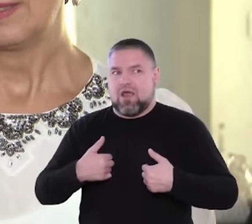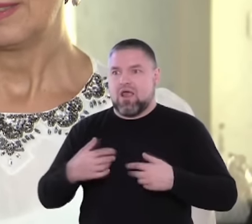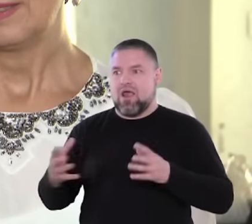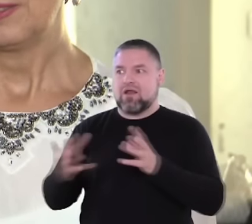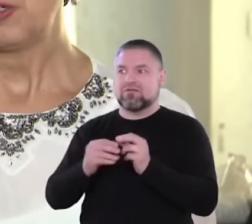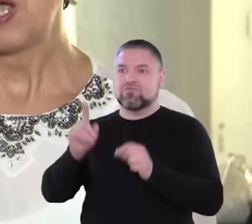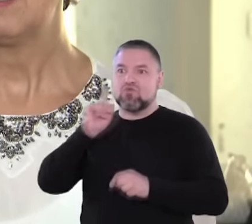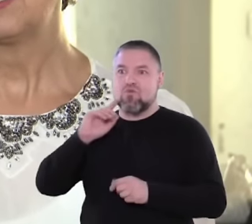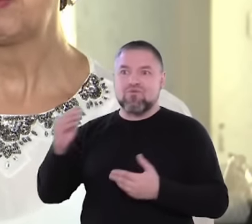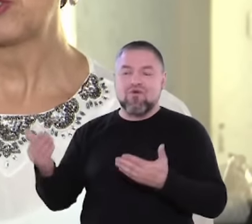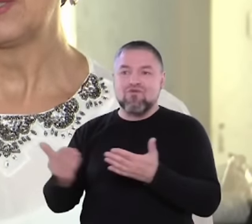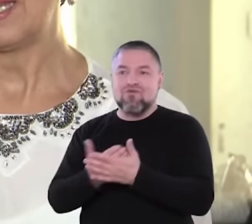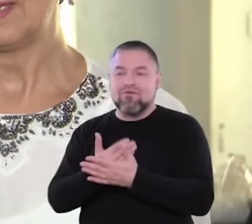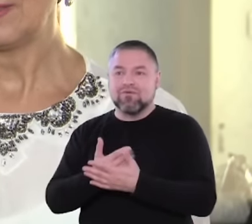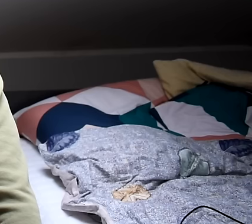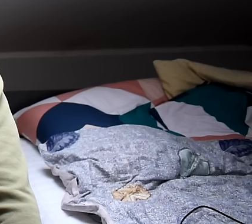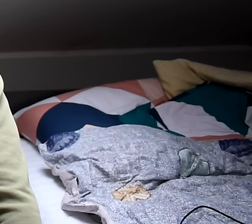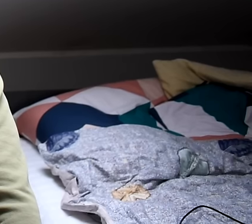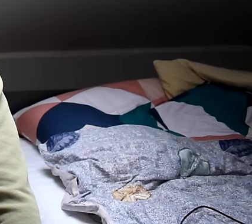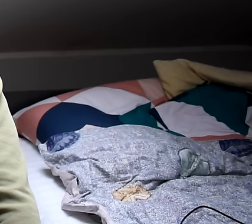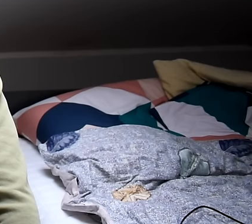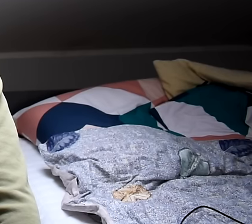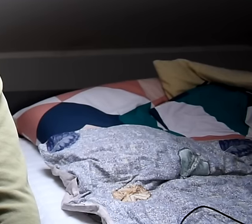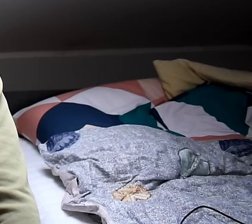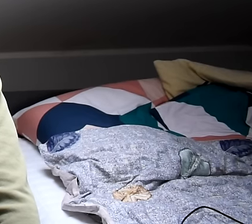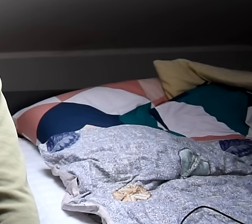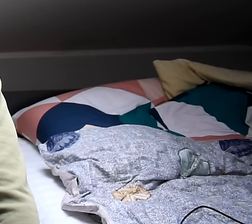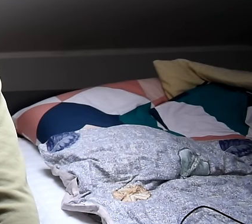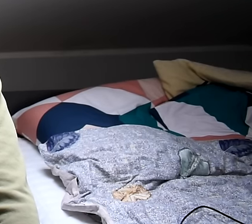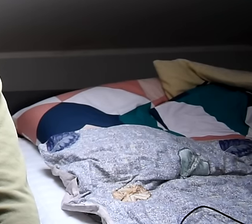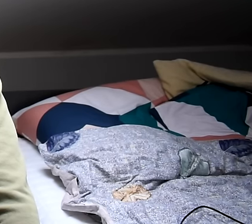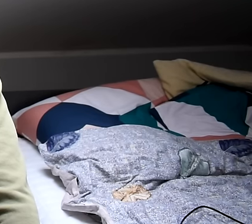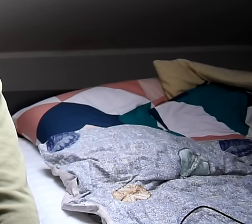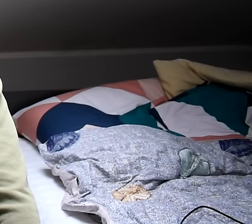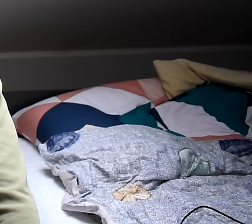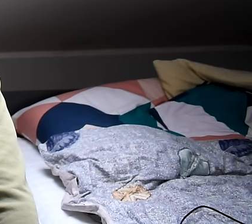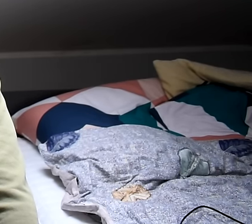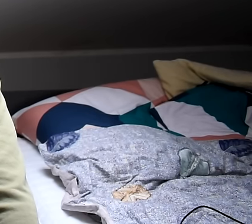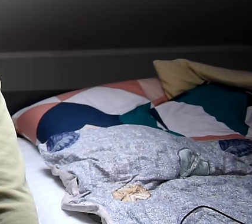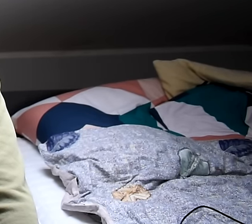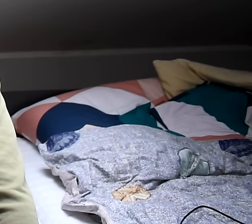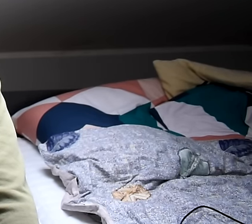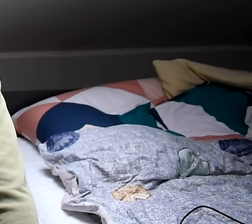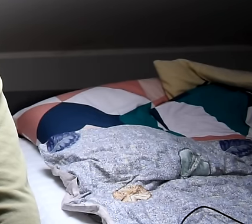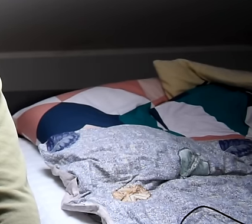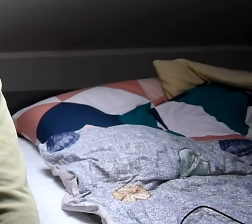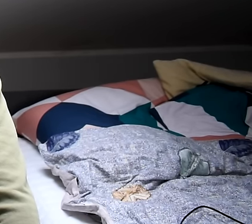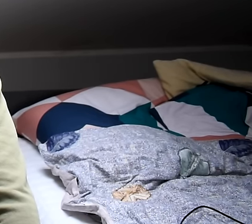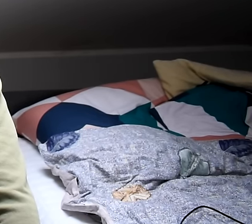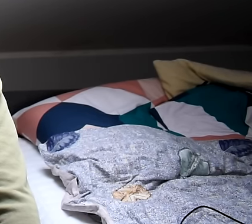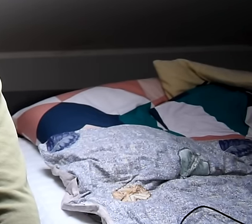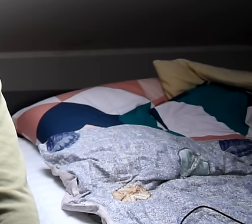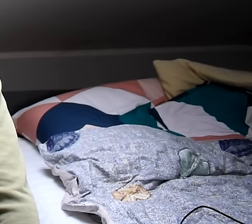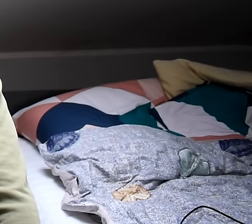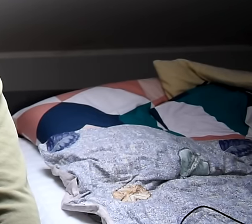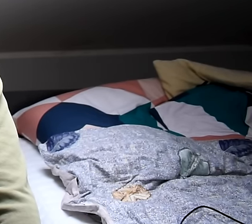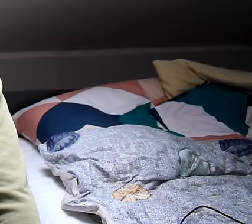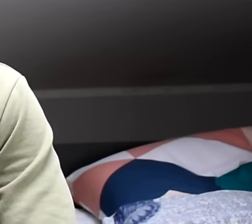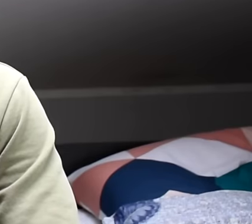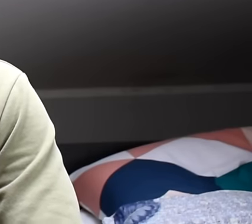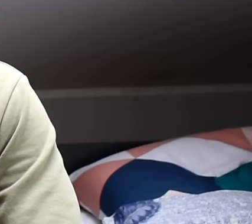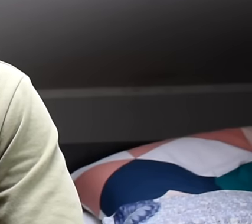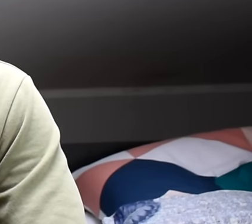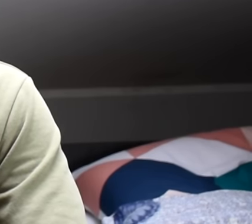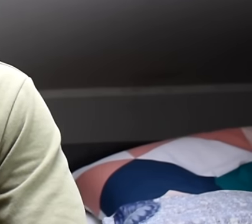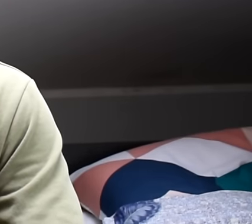się kochana i pożądana. Kurde, szczerze, to faktycznie jest chyba miłość. Z minuty na minutę wydaje mi się, że faktycznie nie są w sobie